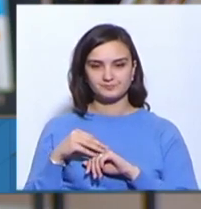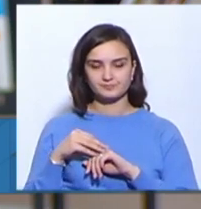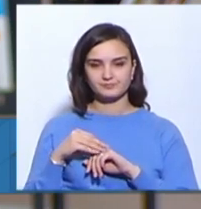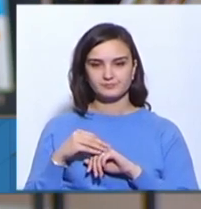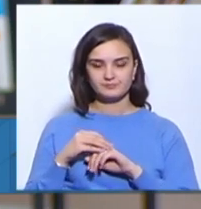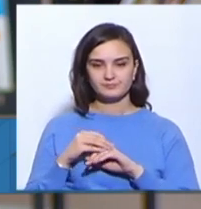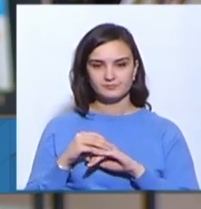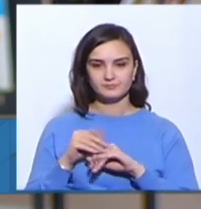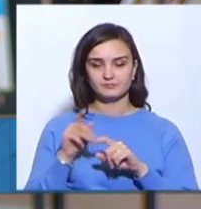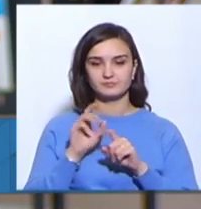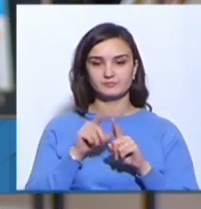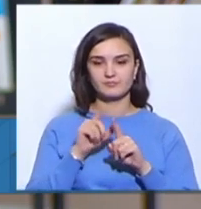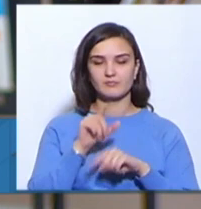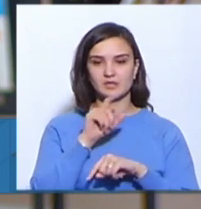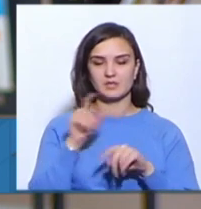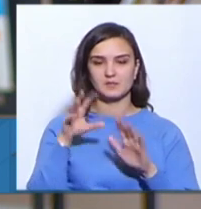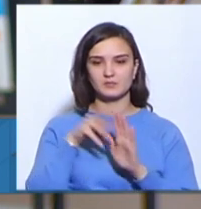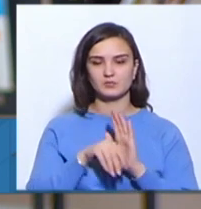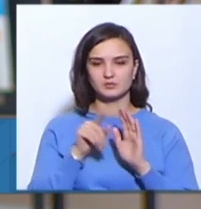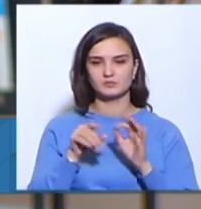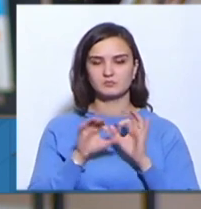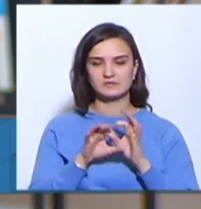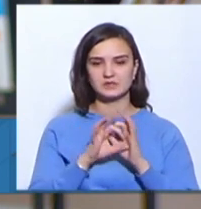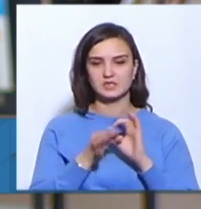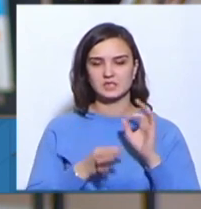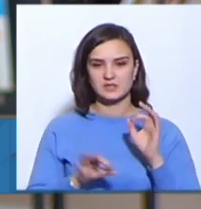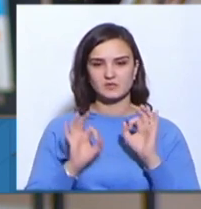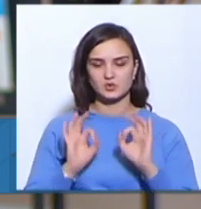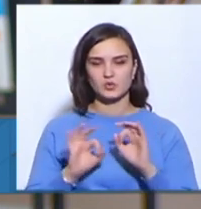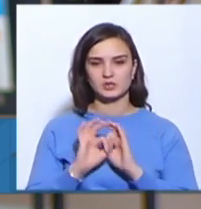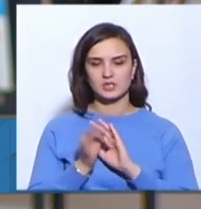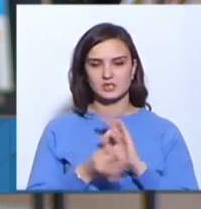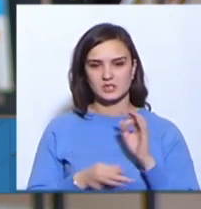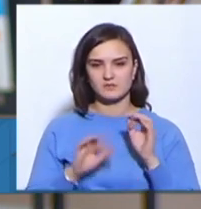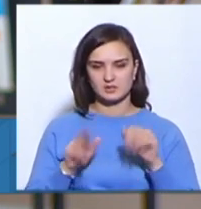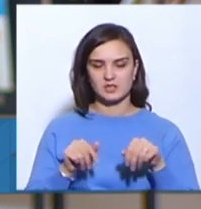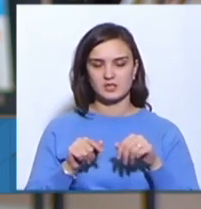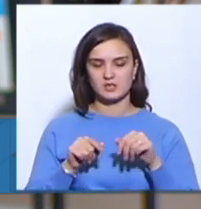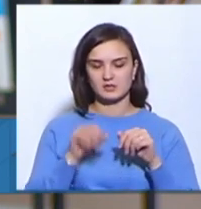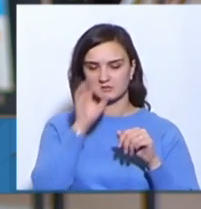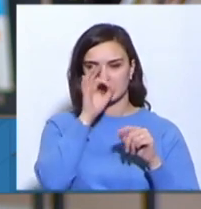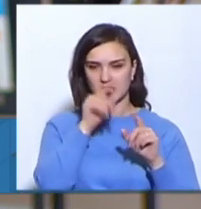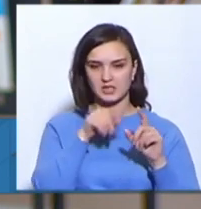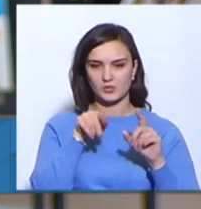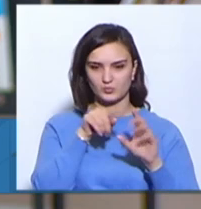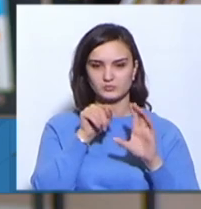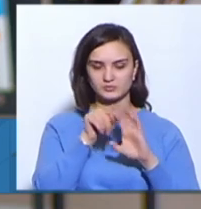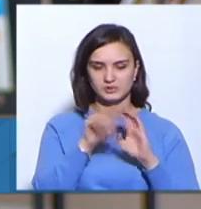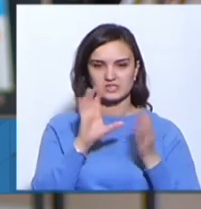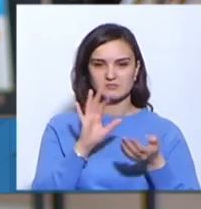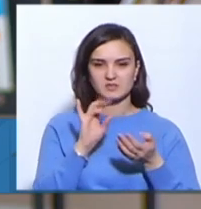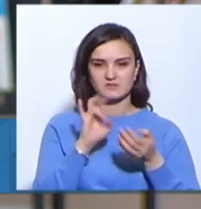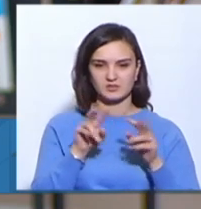ეს ტერმინი მოიცავს ცხვილი ნაწლავის, სწორი ნაწლავის და ანალური არხის ეპითელურ